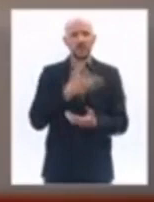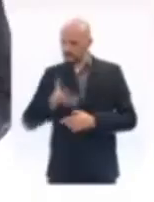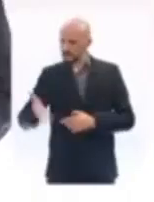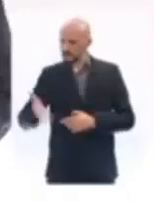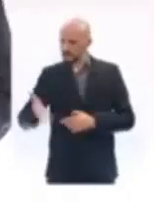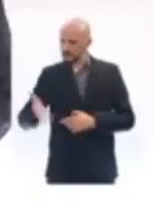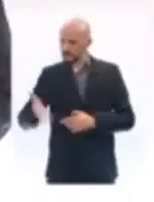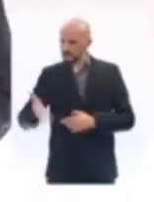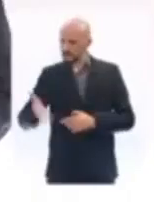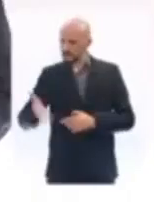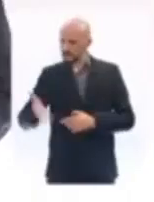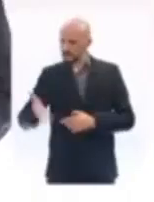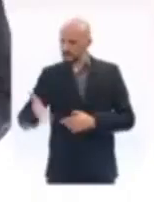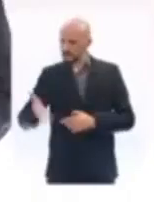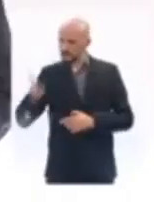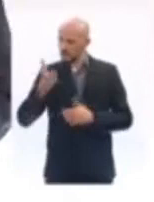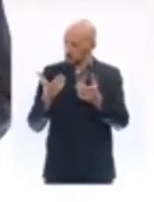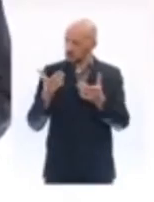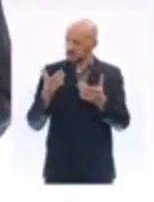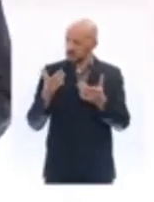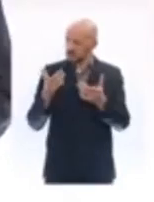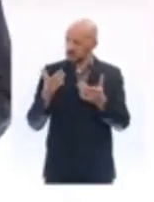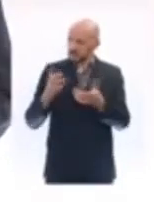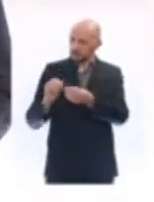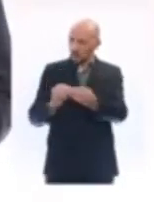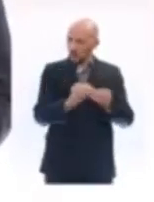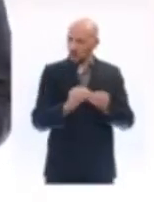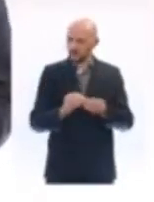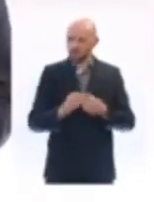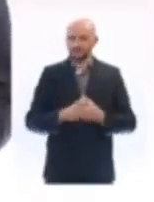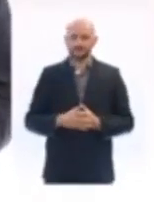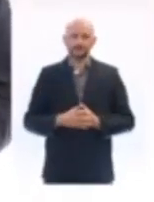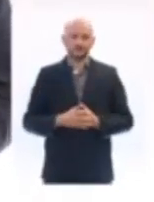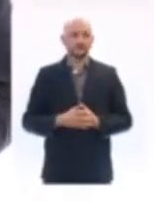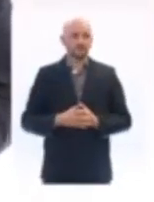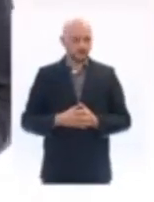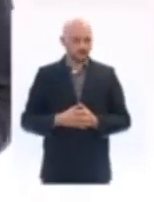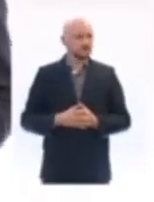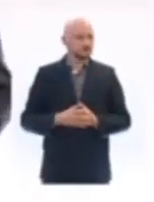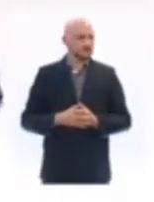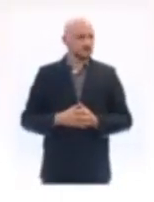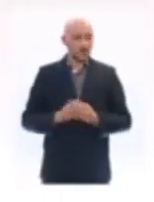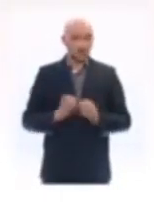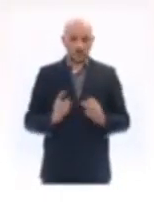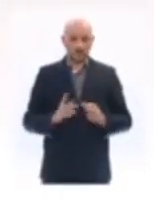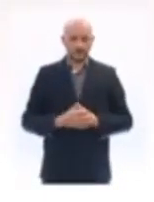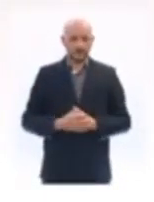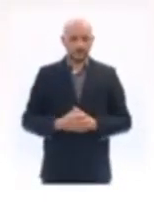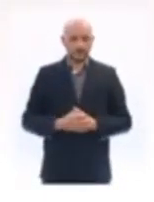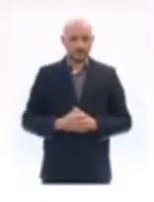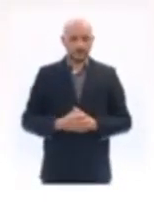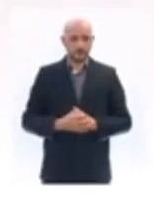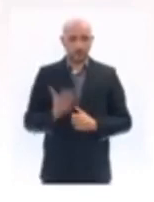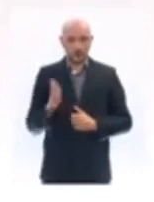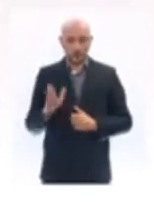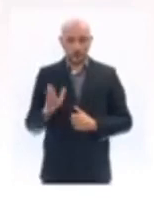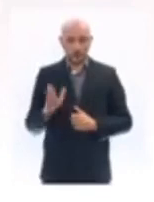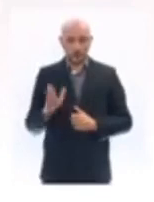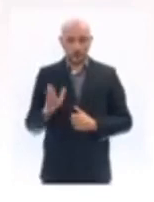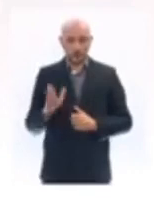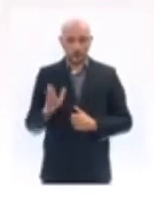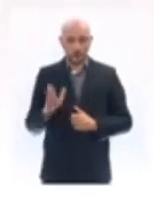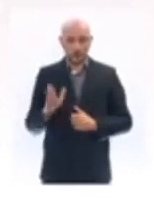ministère de l'Intérieur. Quand on se rend sur le site du gouvernement, il était indiqué que celles-ci seraient disponibles seulement à partir de demain. Est-ce qu'il y aura donc une